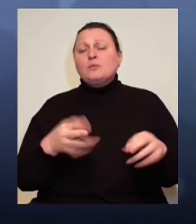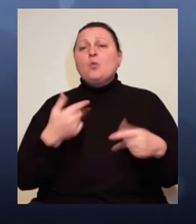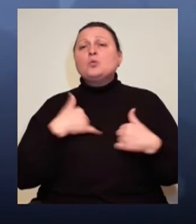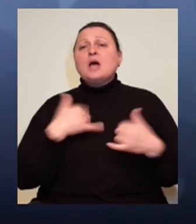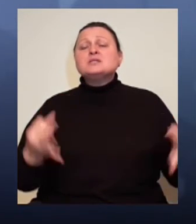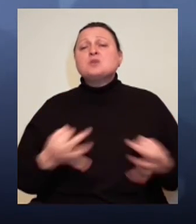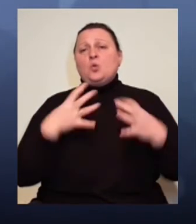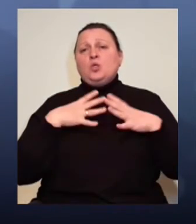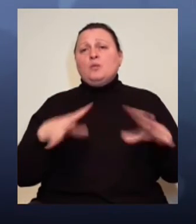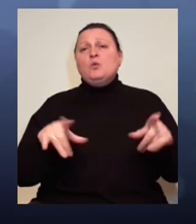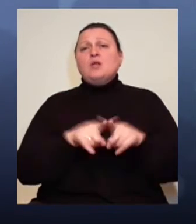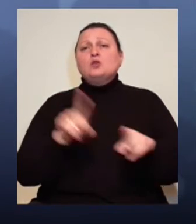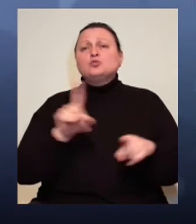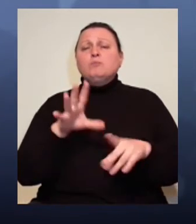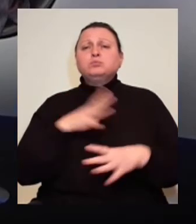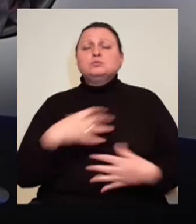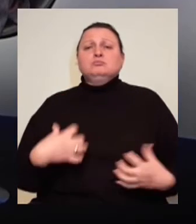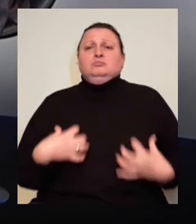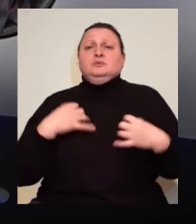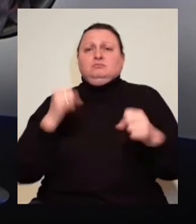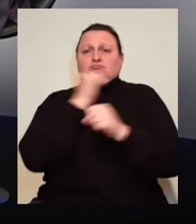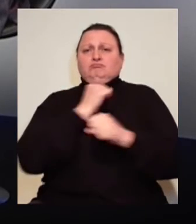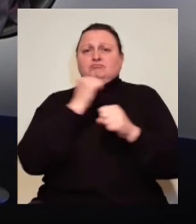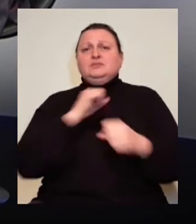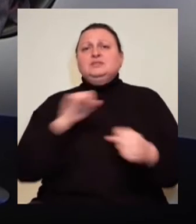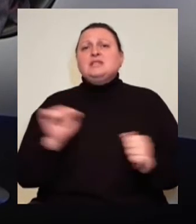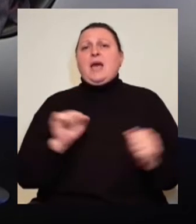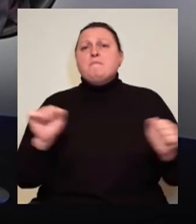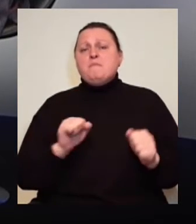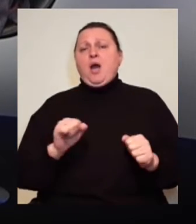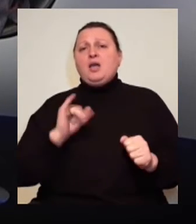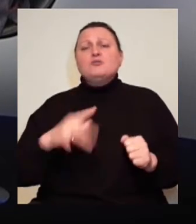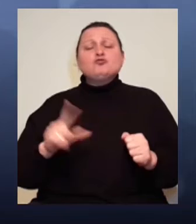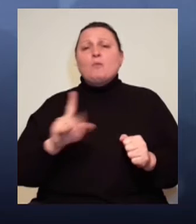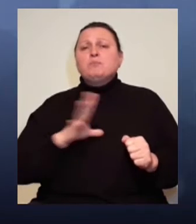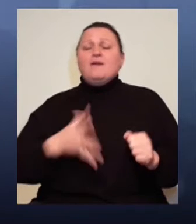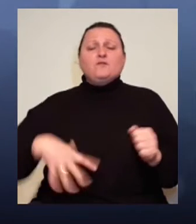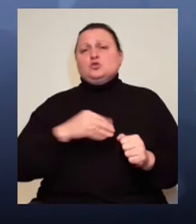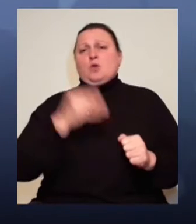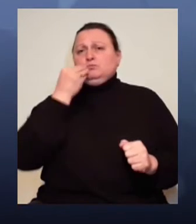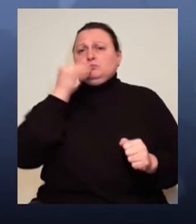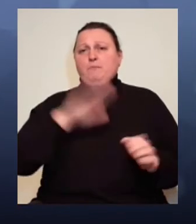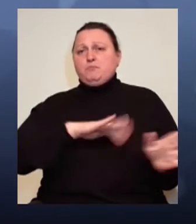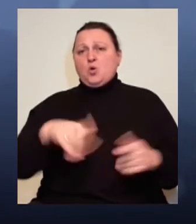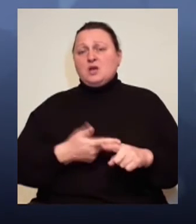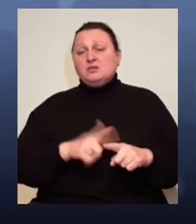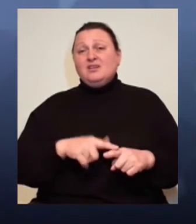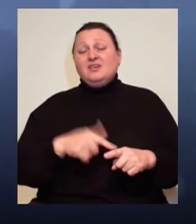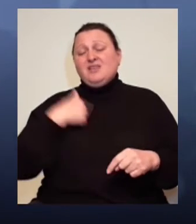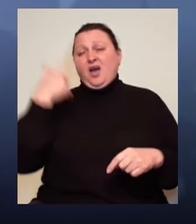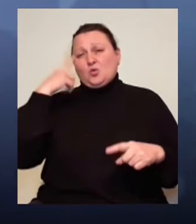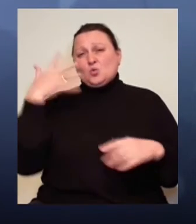було так, що була люта, сувора зима, і все було ок після неї. Тому я це сприймаю не як щось таке